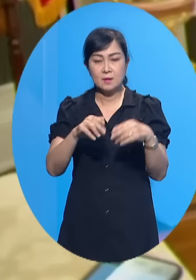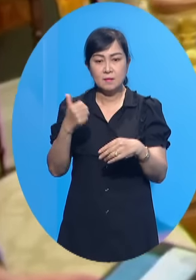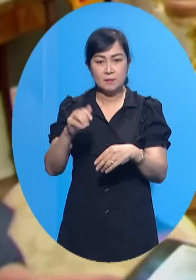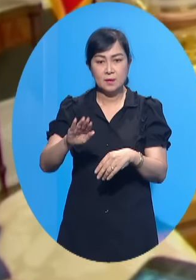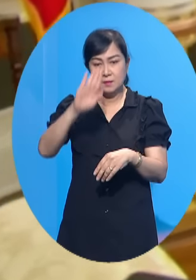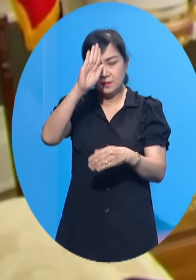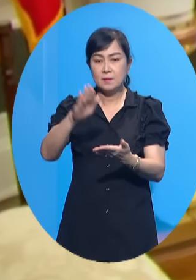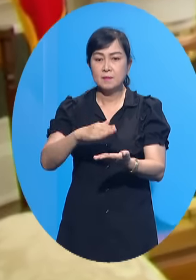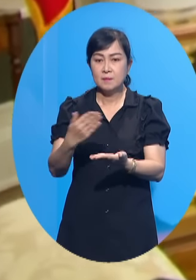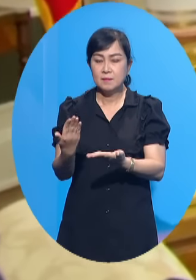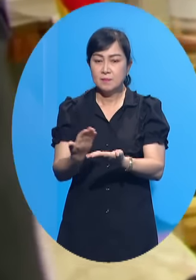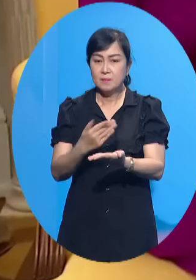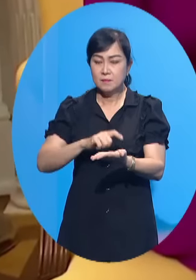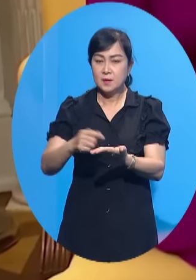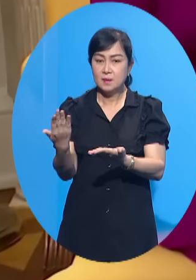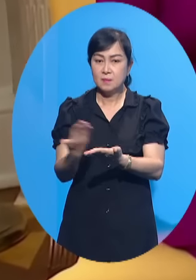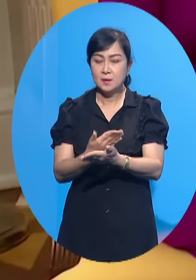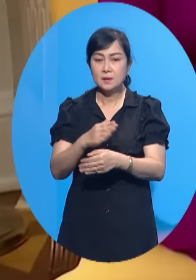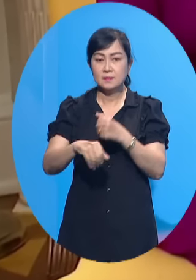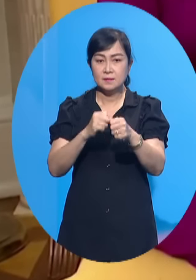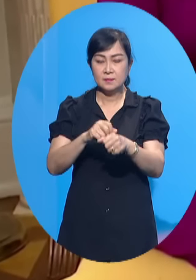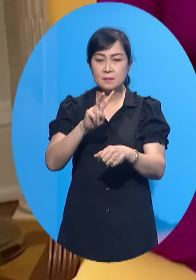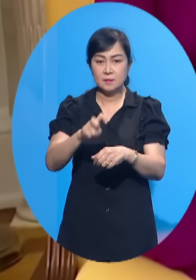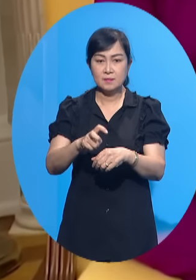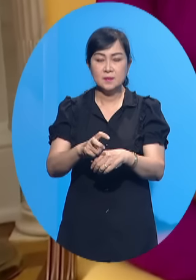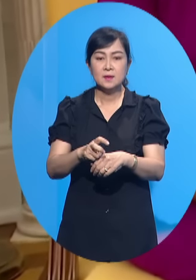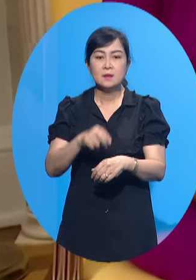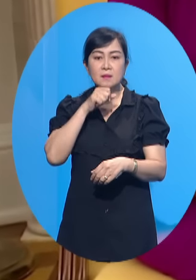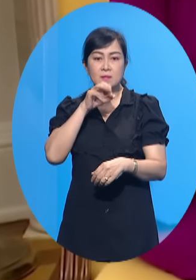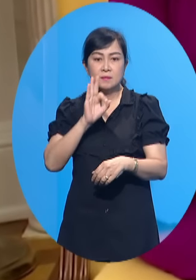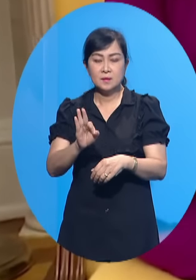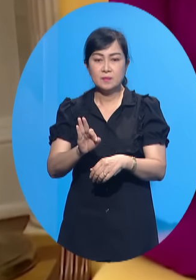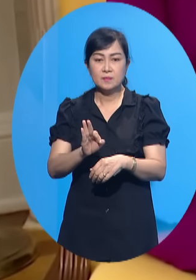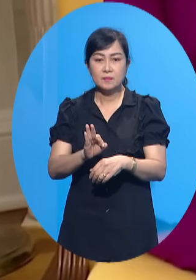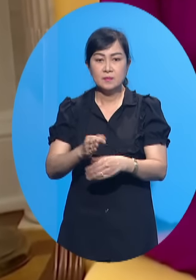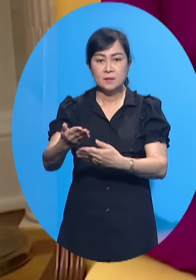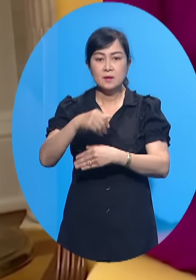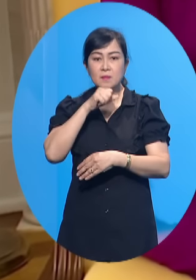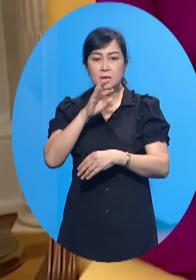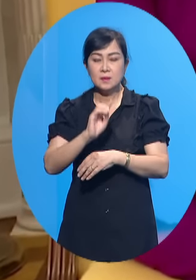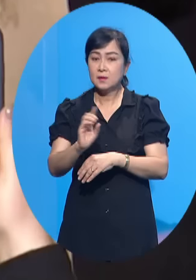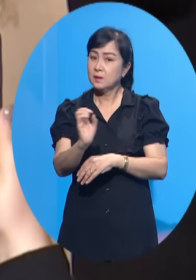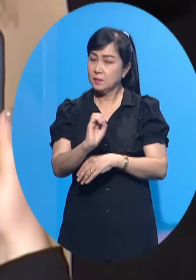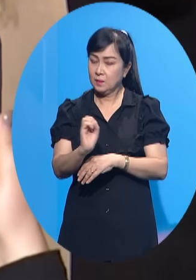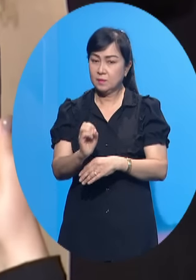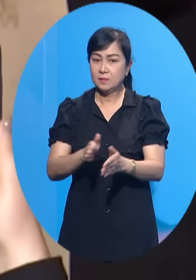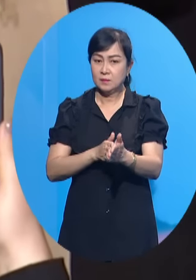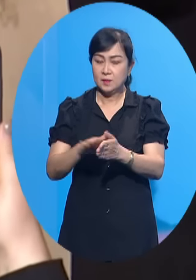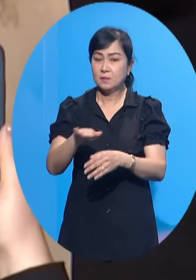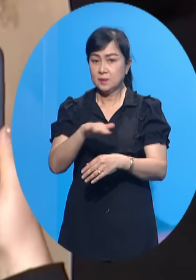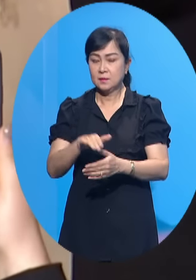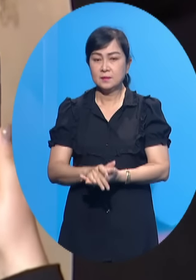đắc cử Mỹ tuy nhiên vào năm 2020 sau khi thất cử ông trump đã không đón tiếp ông biden tại nhà trắng theo thông